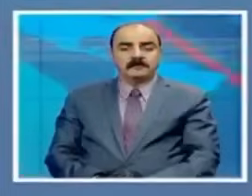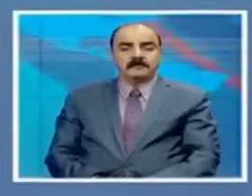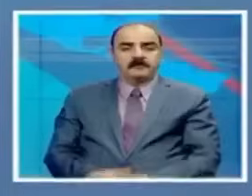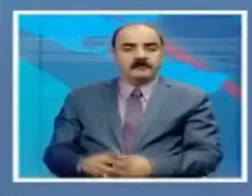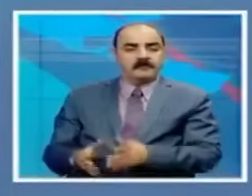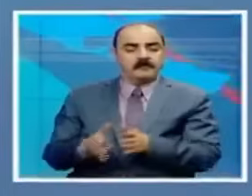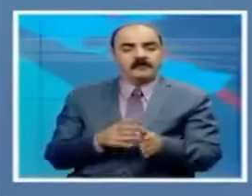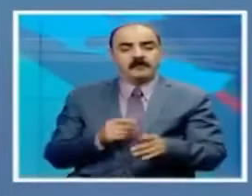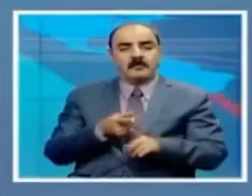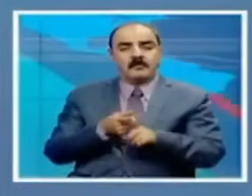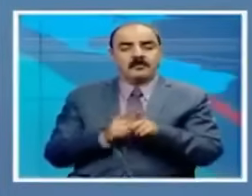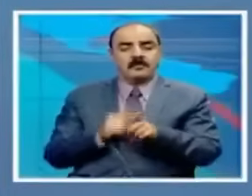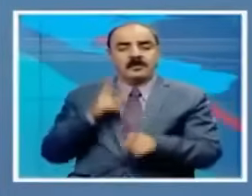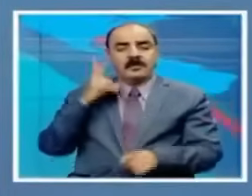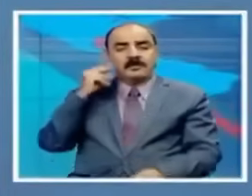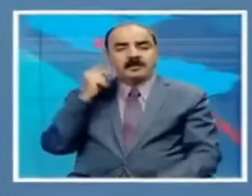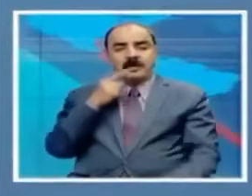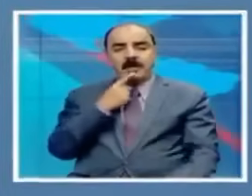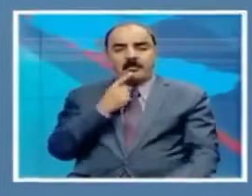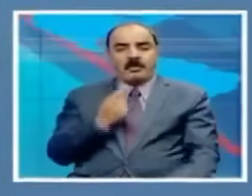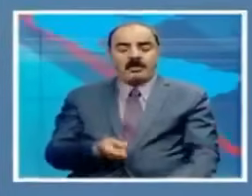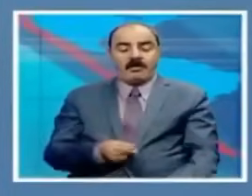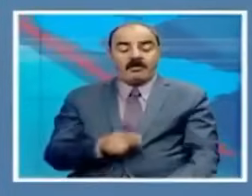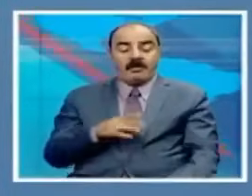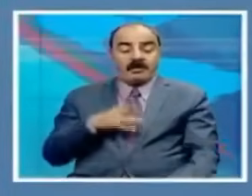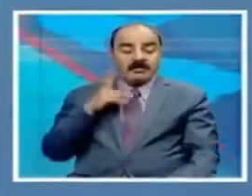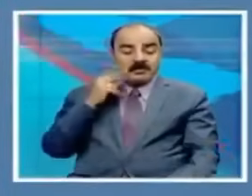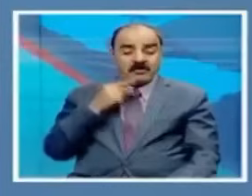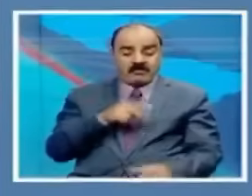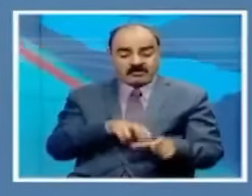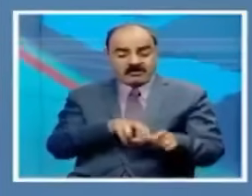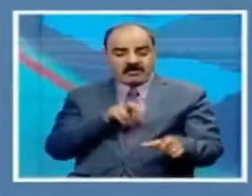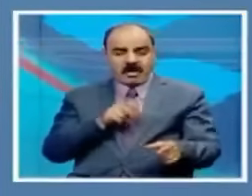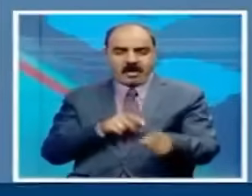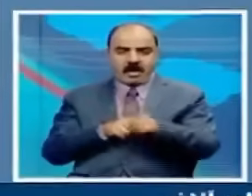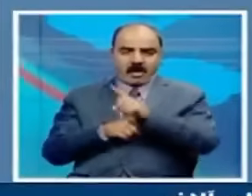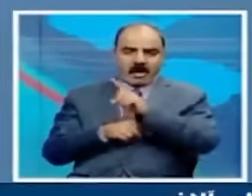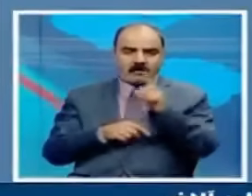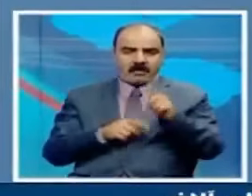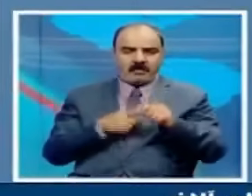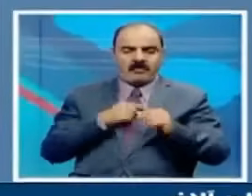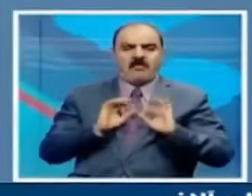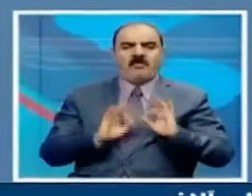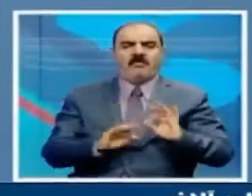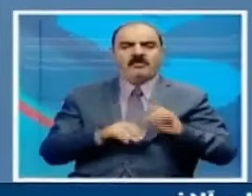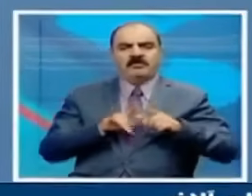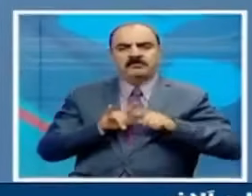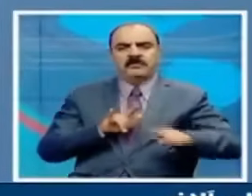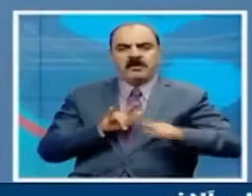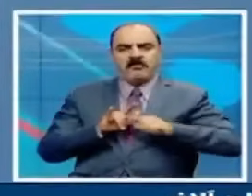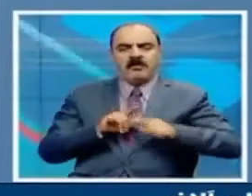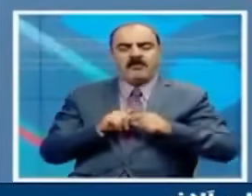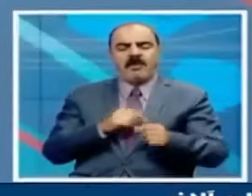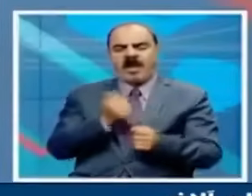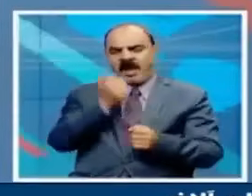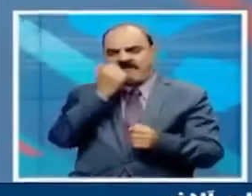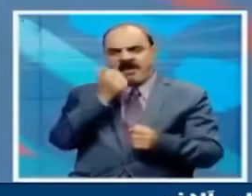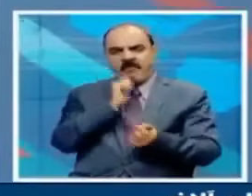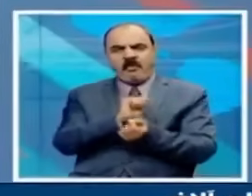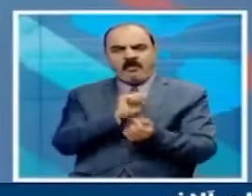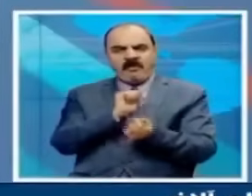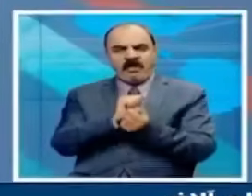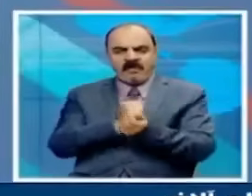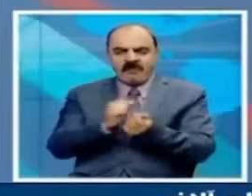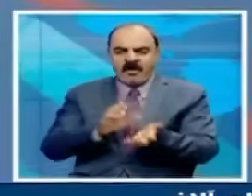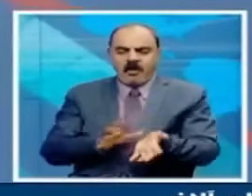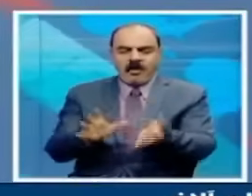من جهته قال رئيس الوزراء الإسرائيلي بنيامين نتنياهو إن إسرائيل لن تسحب قواتها من قطاع غزة أو تطلق